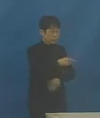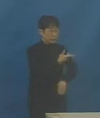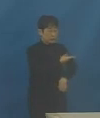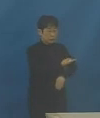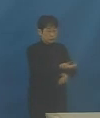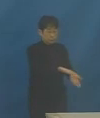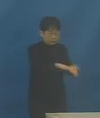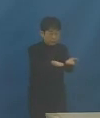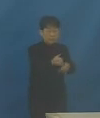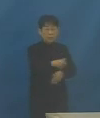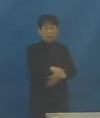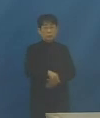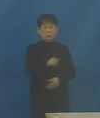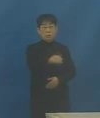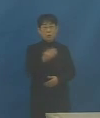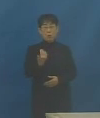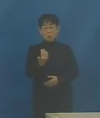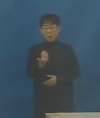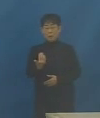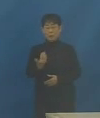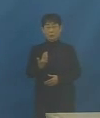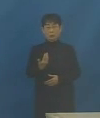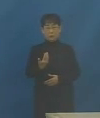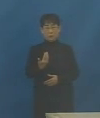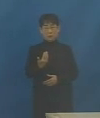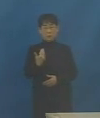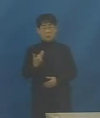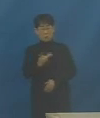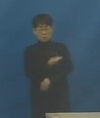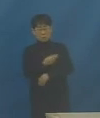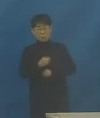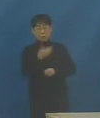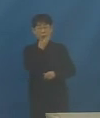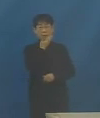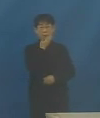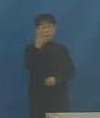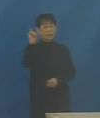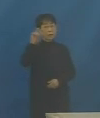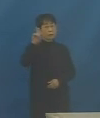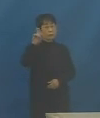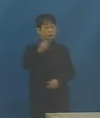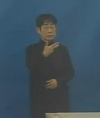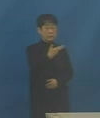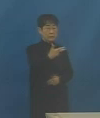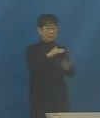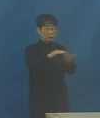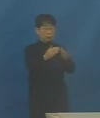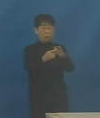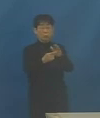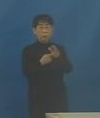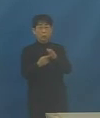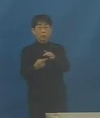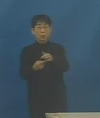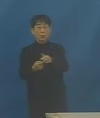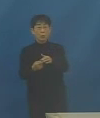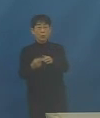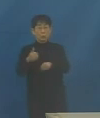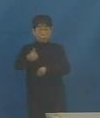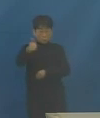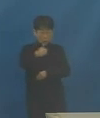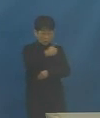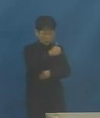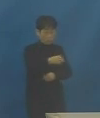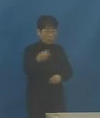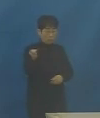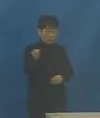それを前倒しするということは重要です明日またあの主張船長さんとか医療関係者と一緒にこのことを